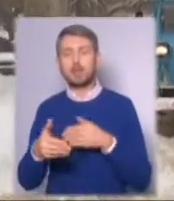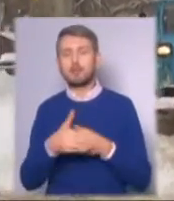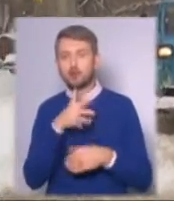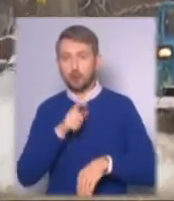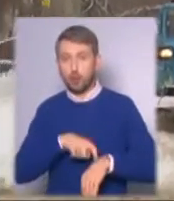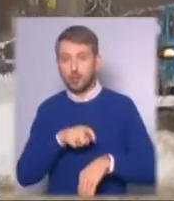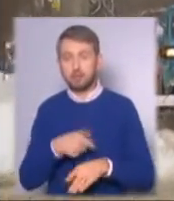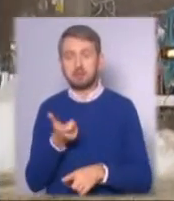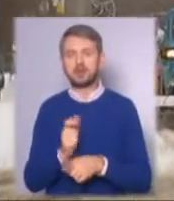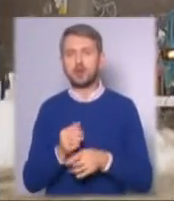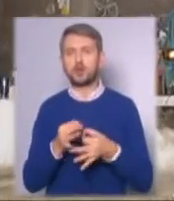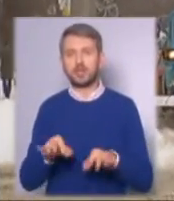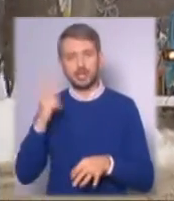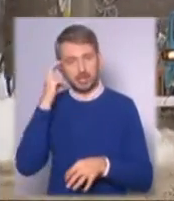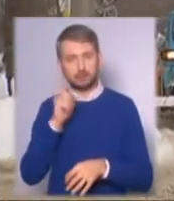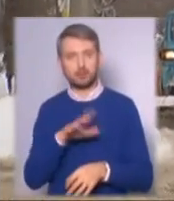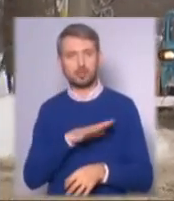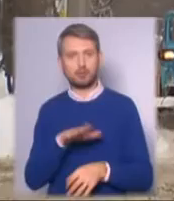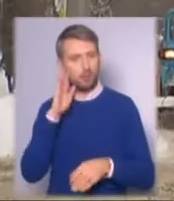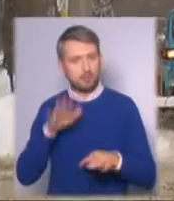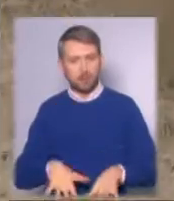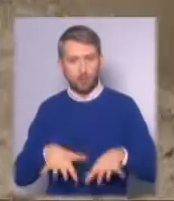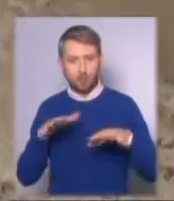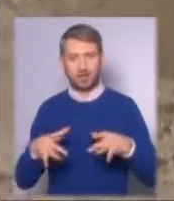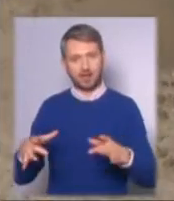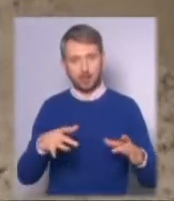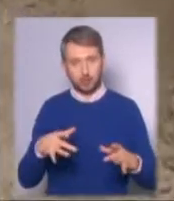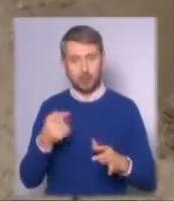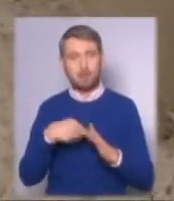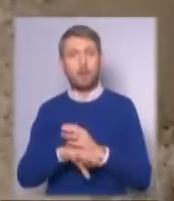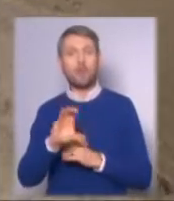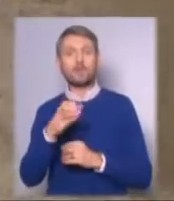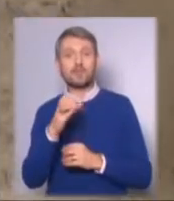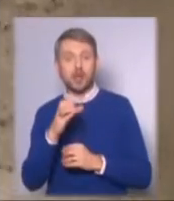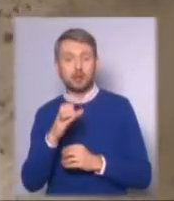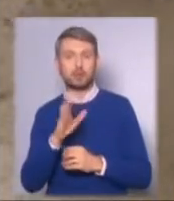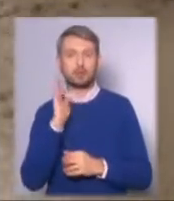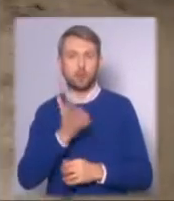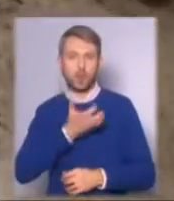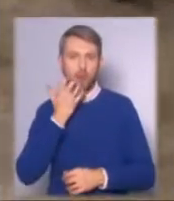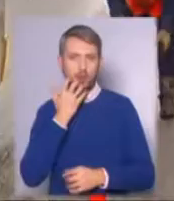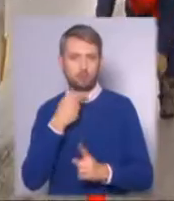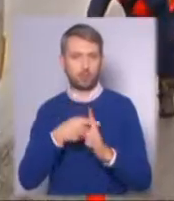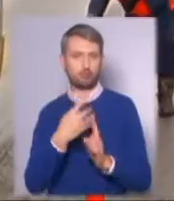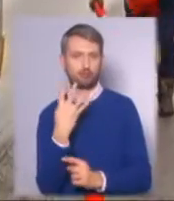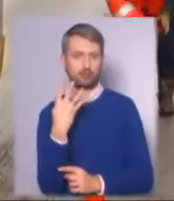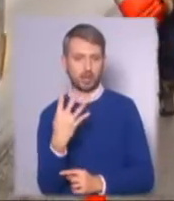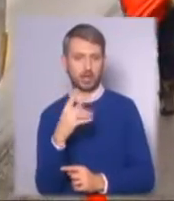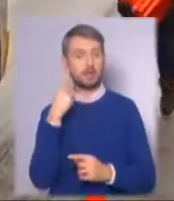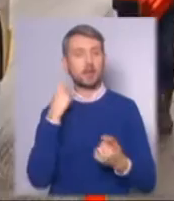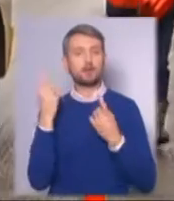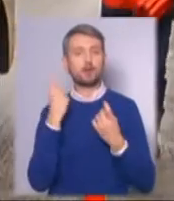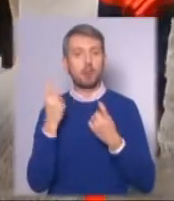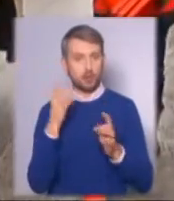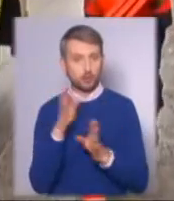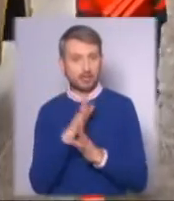максимально звільнити Київ, щоб не допустити підтоплень та великих калюж. Бо вже в середу температура підніметься до 4 градусів тепла. За інформацією